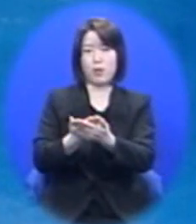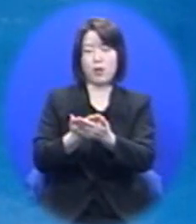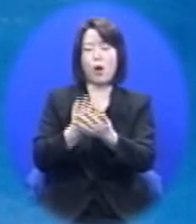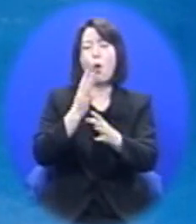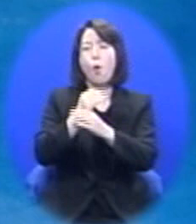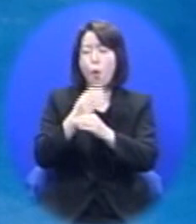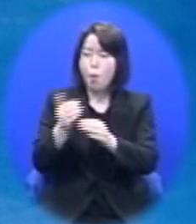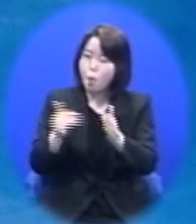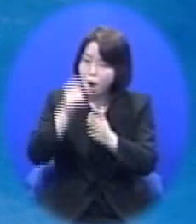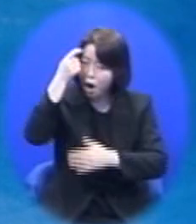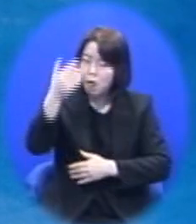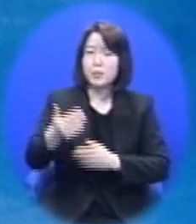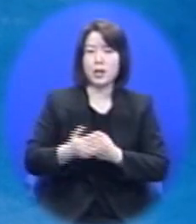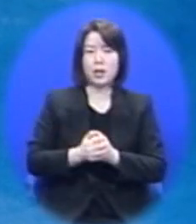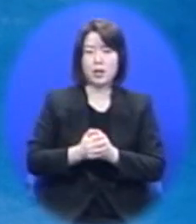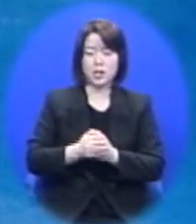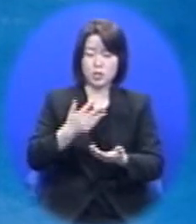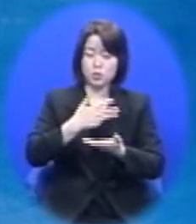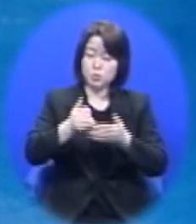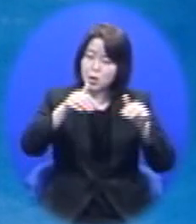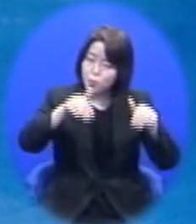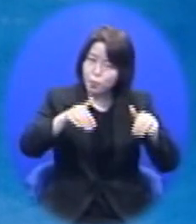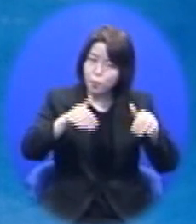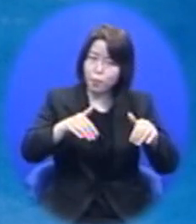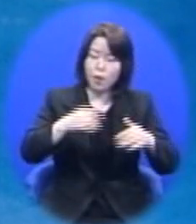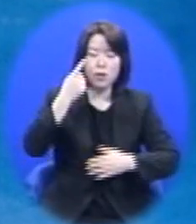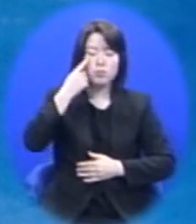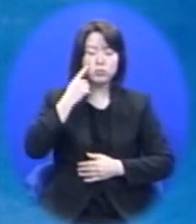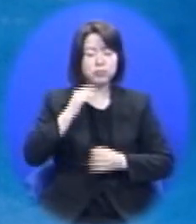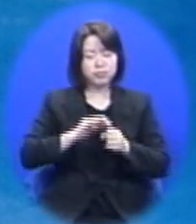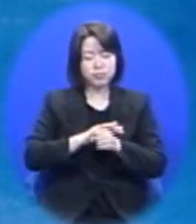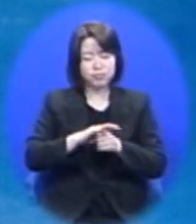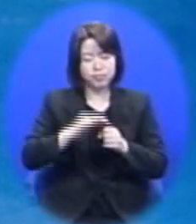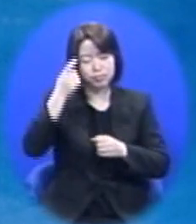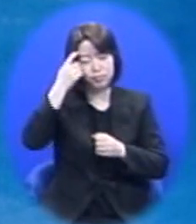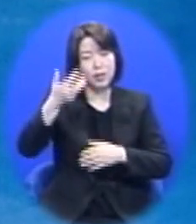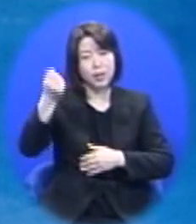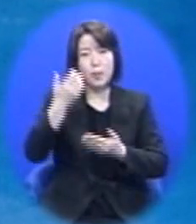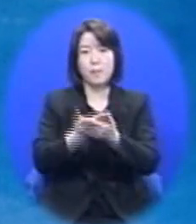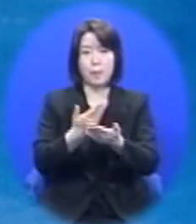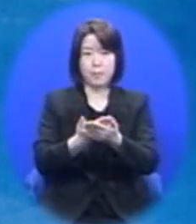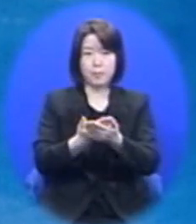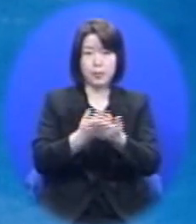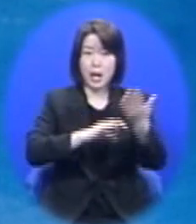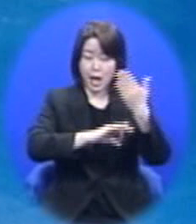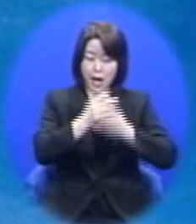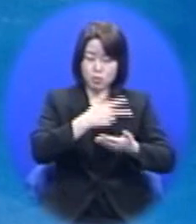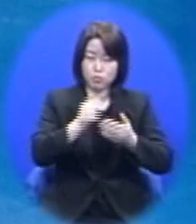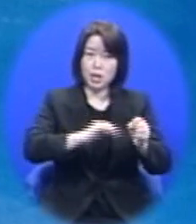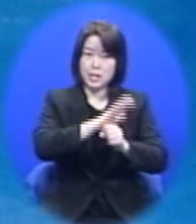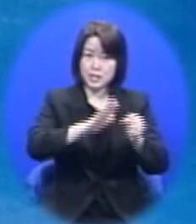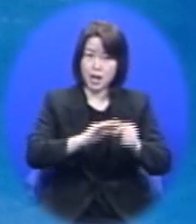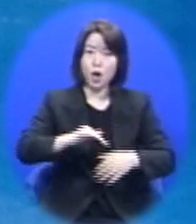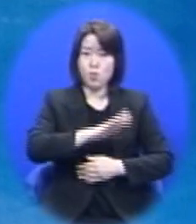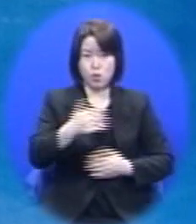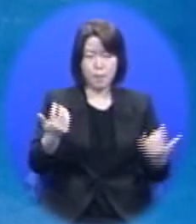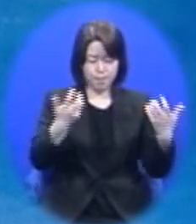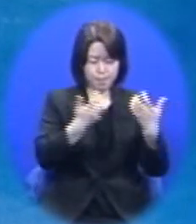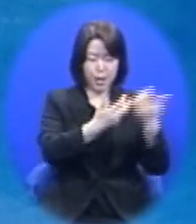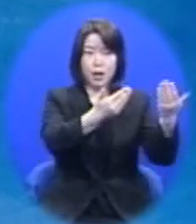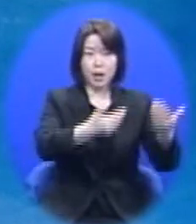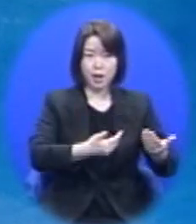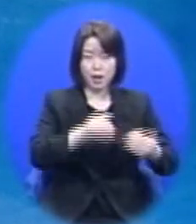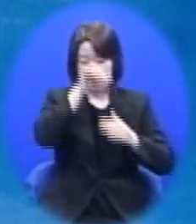언제까지입니까? 주의 종들을 불쌍히 여겨 주십시오. 아침에는 주님의 사랑으로 우리를 채워주시고